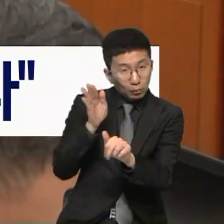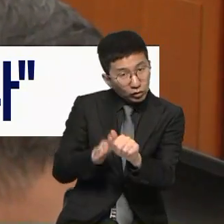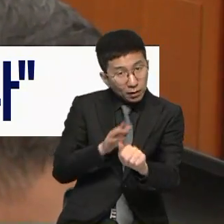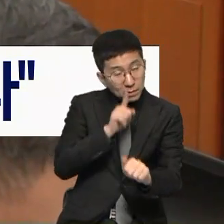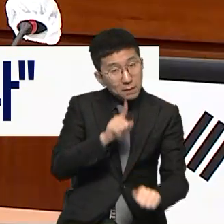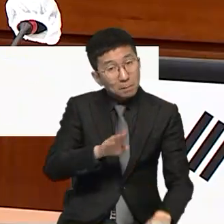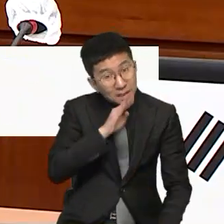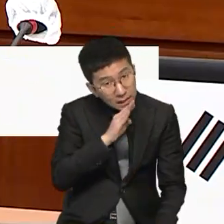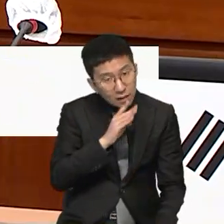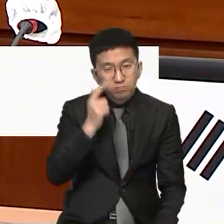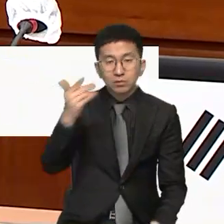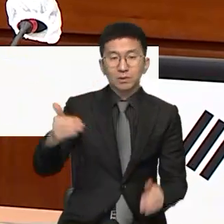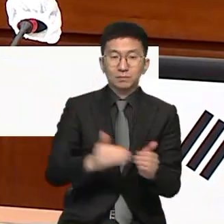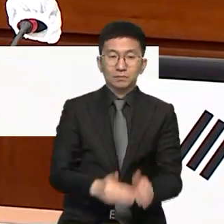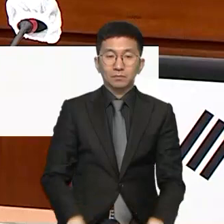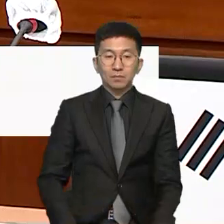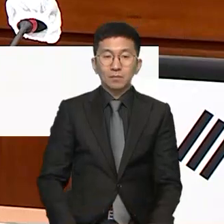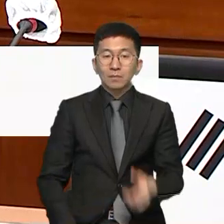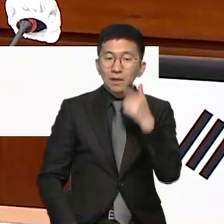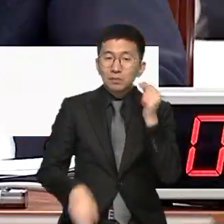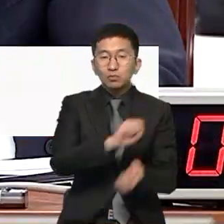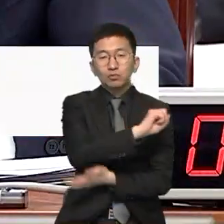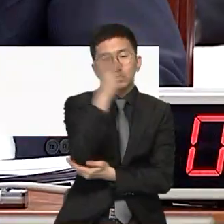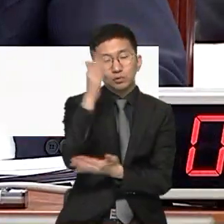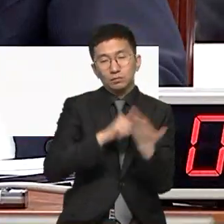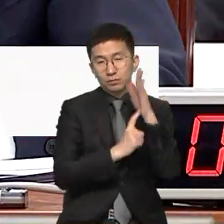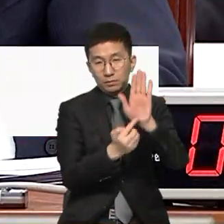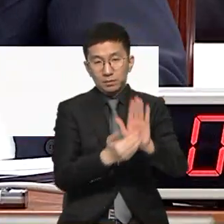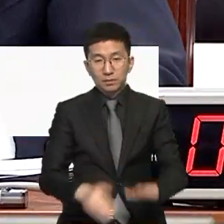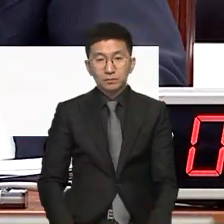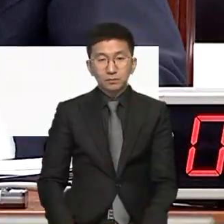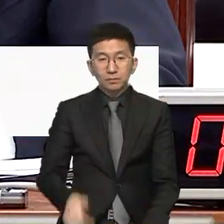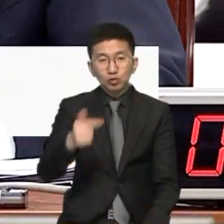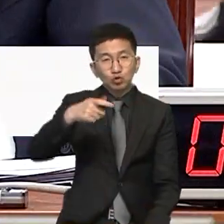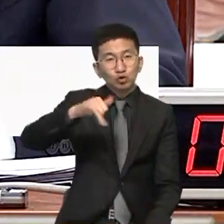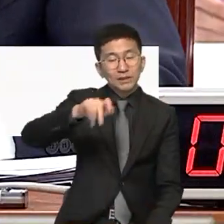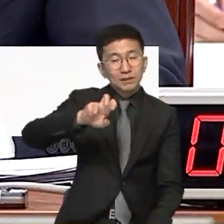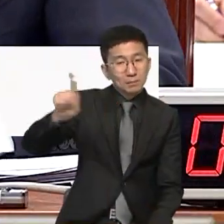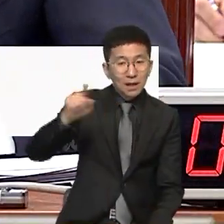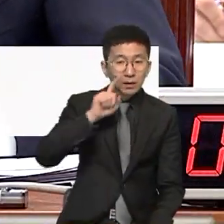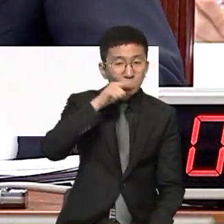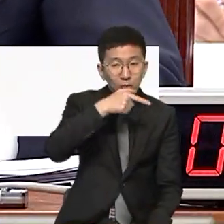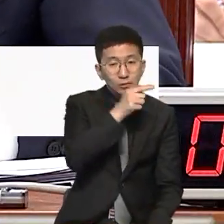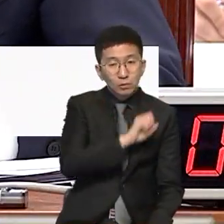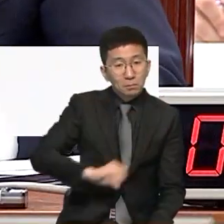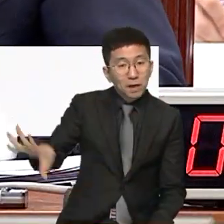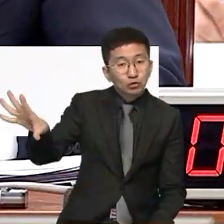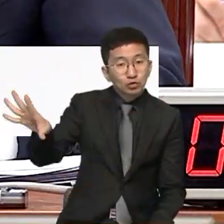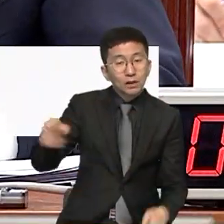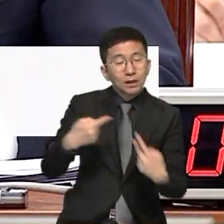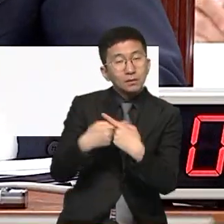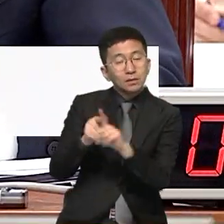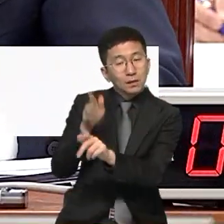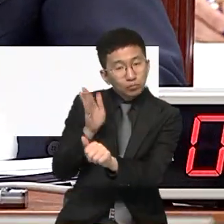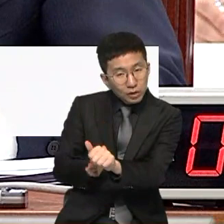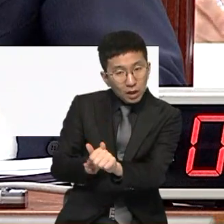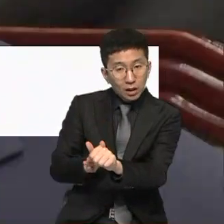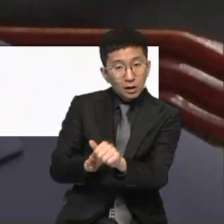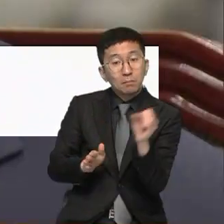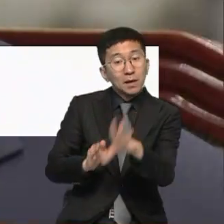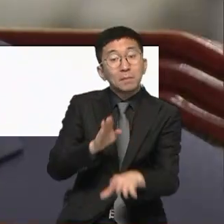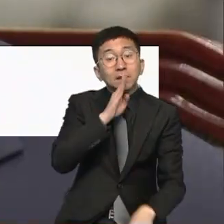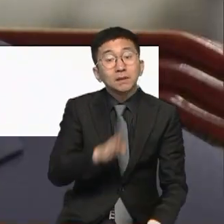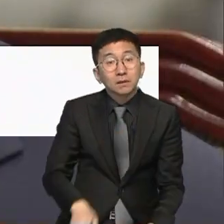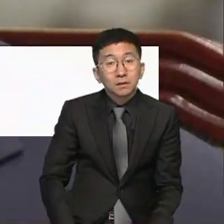추궁했습니다. 자, 일본 보도에 나왔어요. 후쿠시마 원전 오염수 이 방출에 대해서 양해해달라, 이해해달라 이렇게